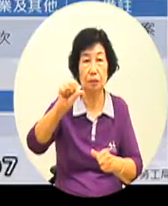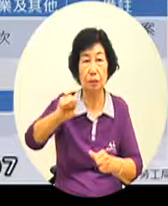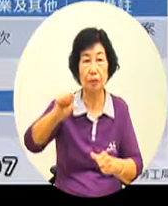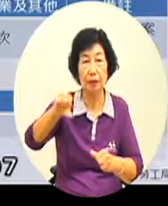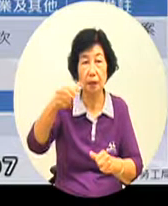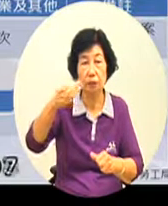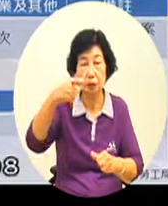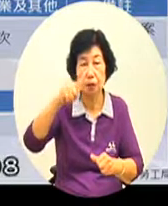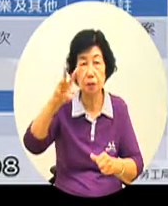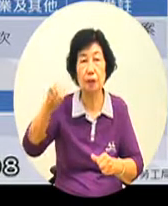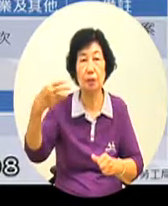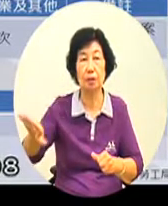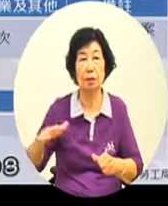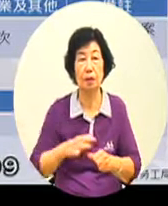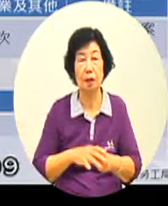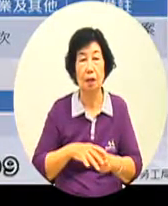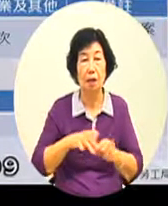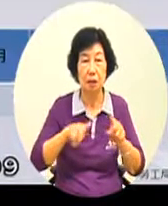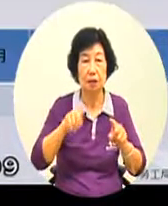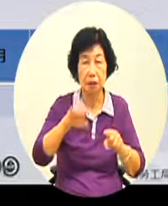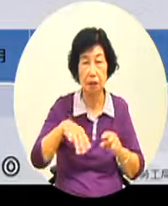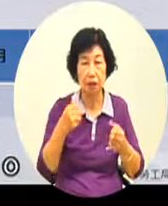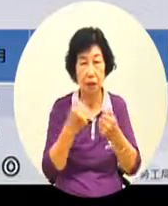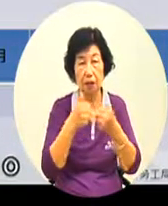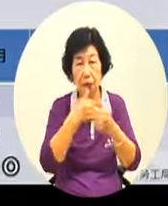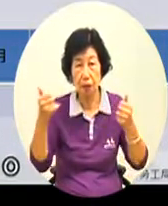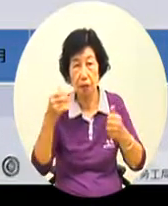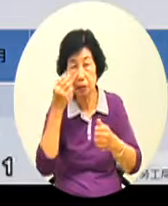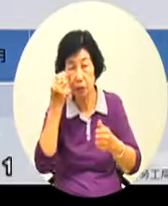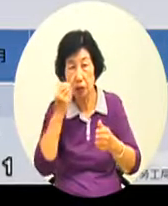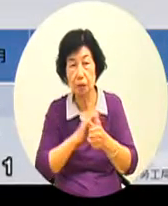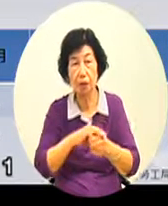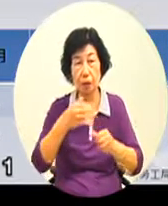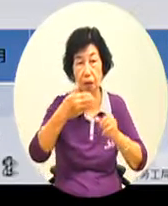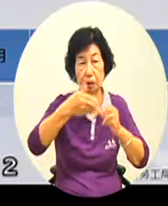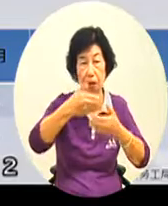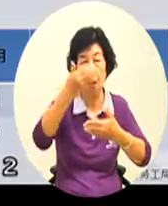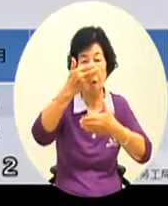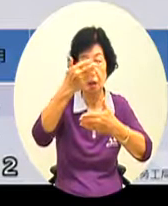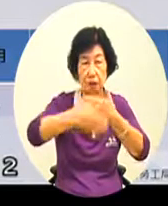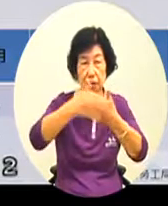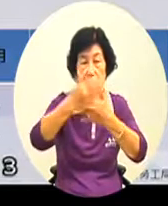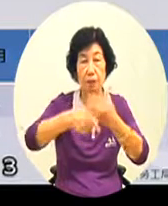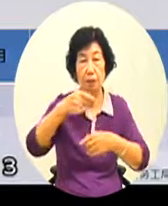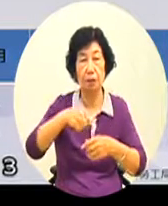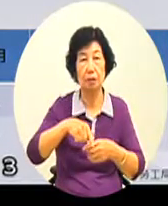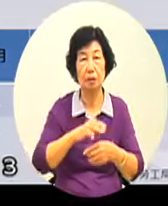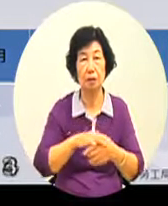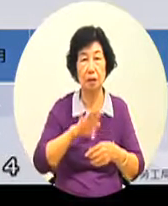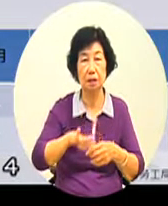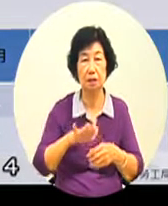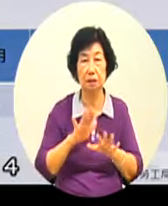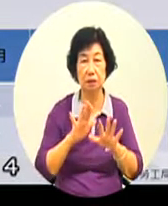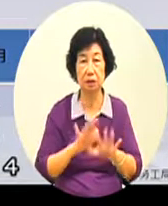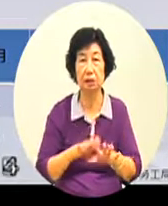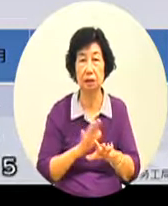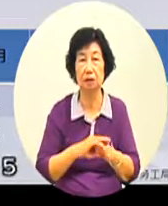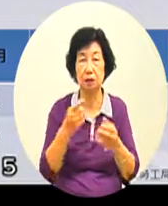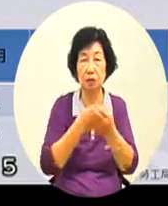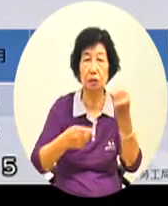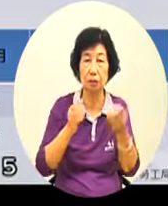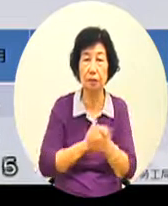议员先生女士参阅我们的简报。那在职业安全卫生呢，我们上半年裁处停工了